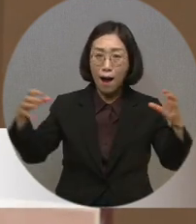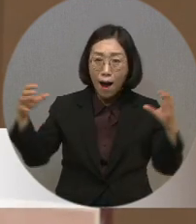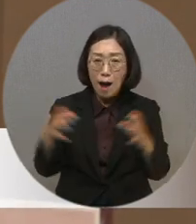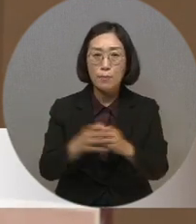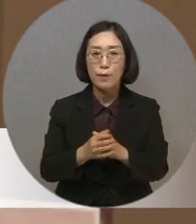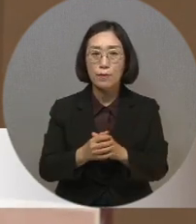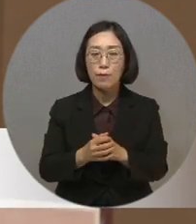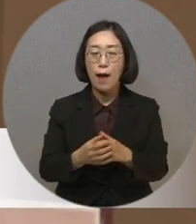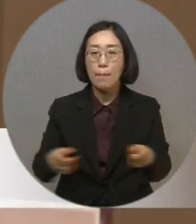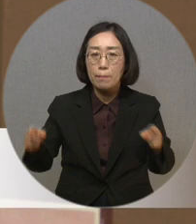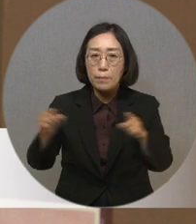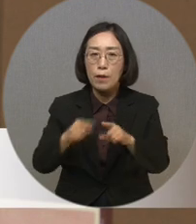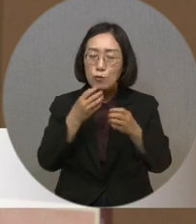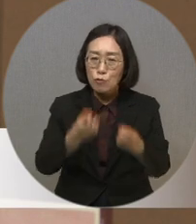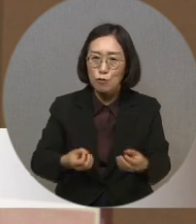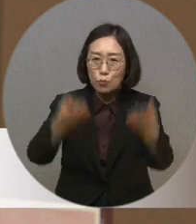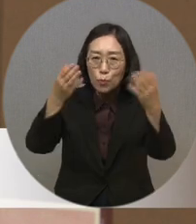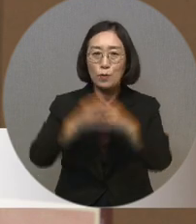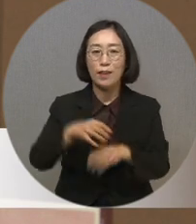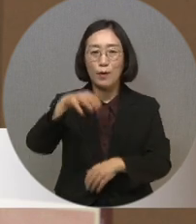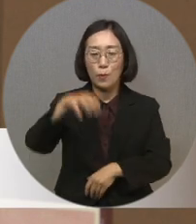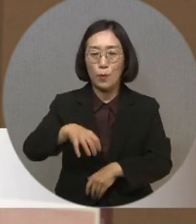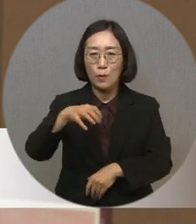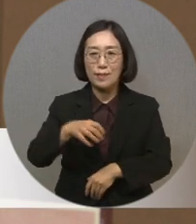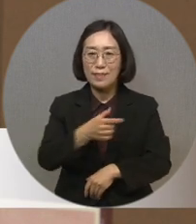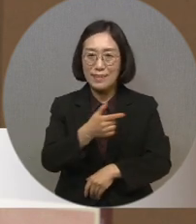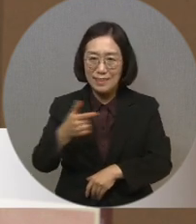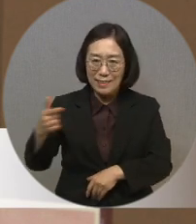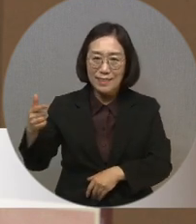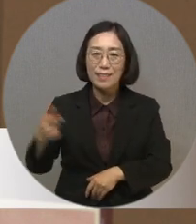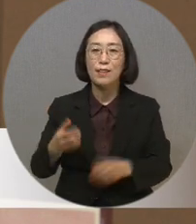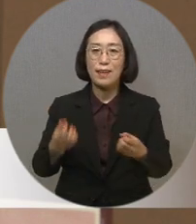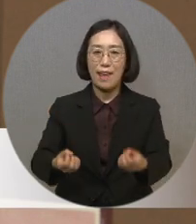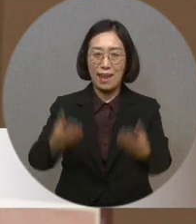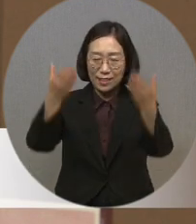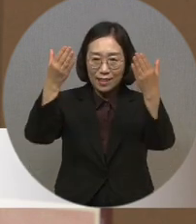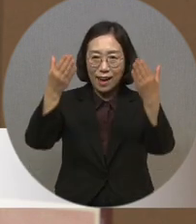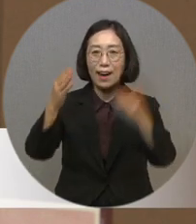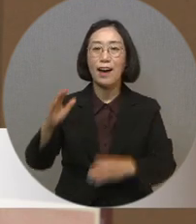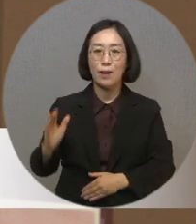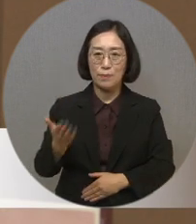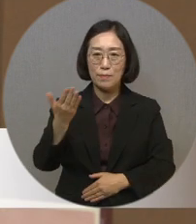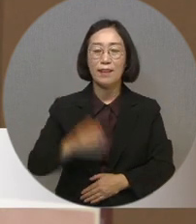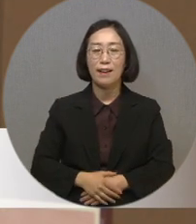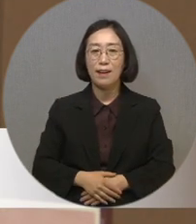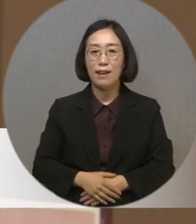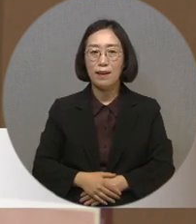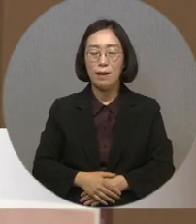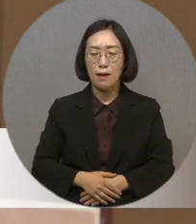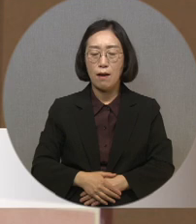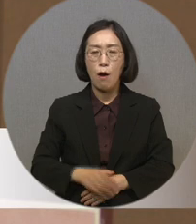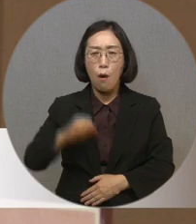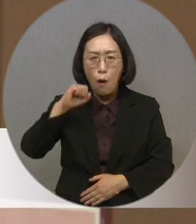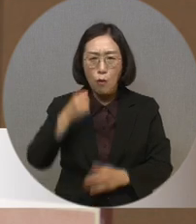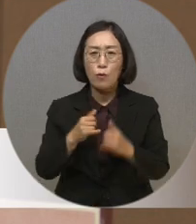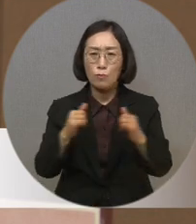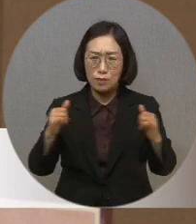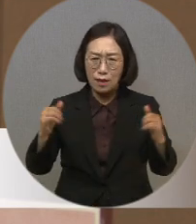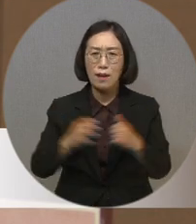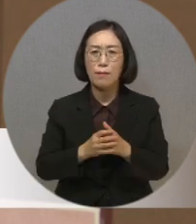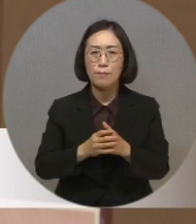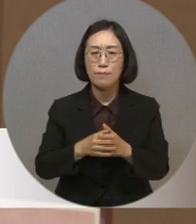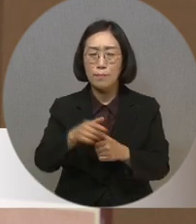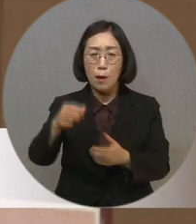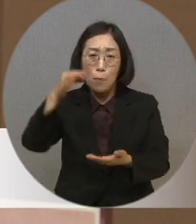더불어 함께하는 축복된 한마당을 펼치는 마당입니다. 이웃과 소외된